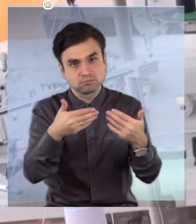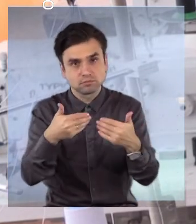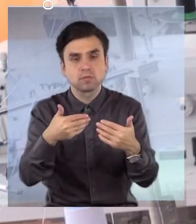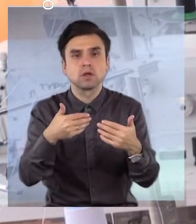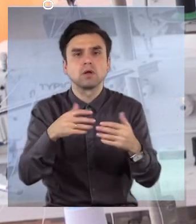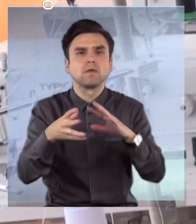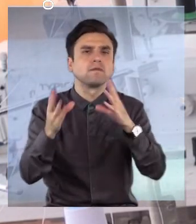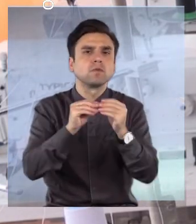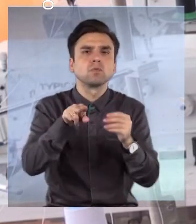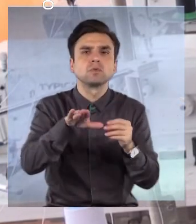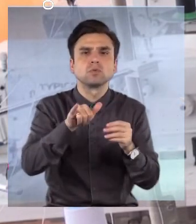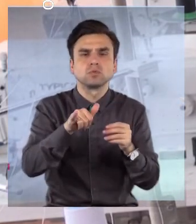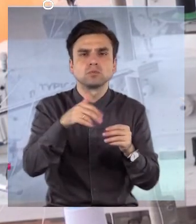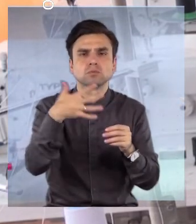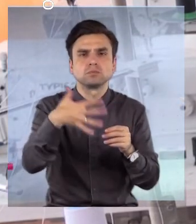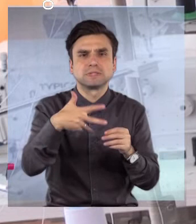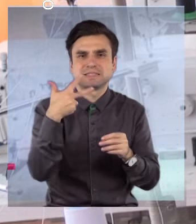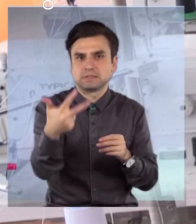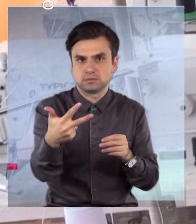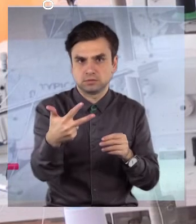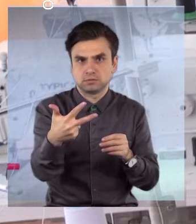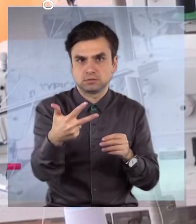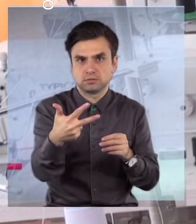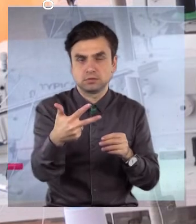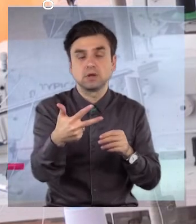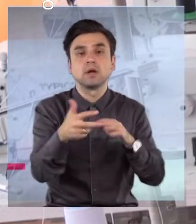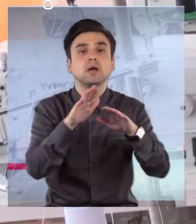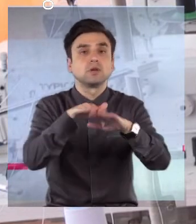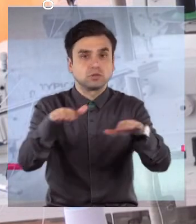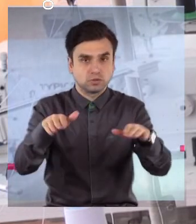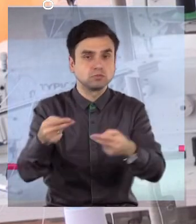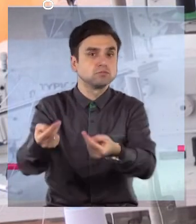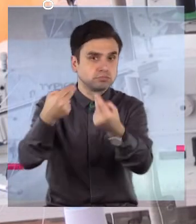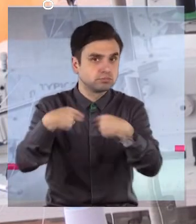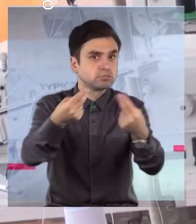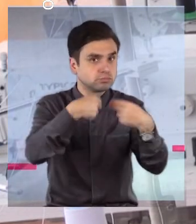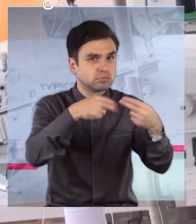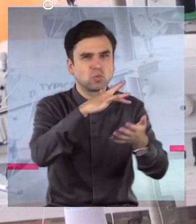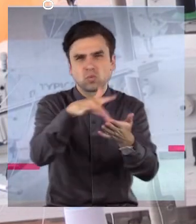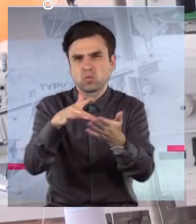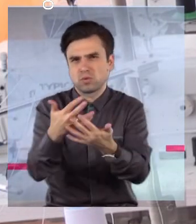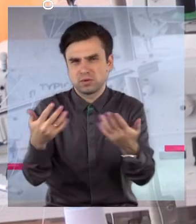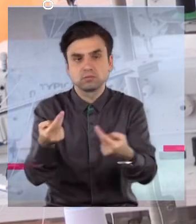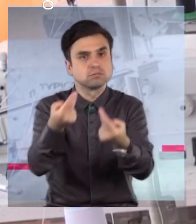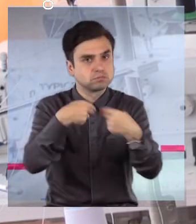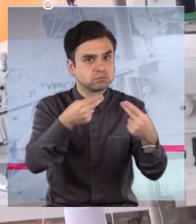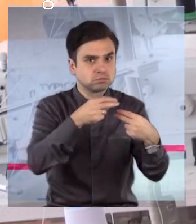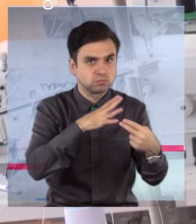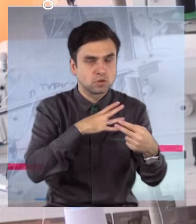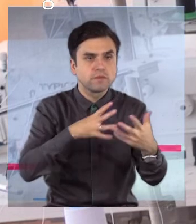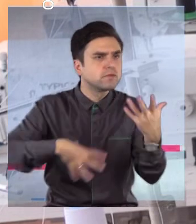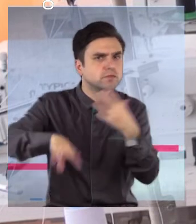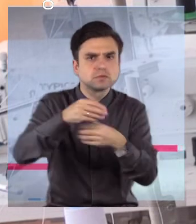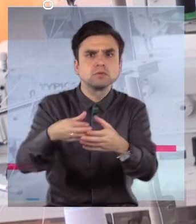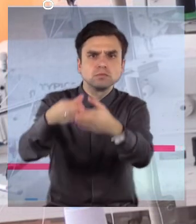всі заклади доїхали до нас, знайшли можливість. Здебільшого тут представники, діти, яким цікава ця тема. Тому що